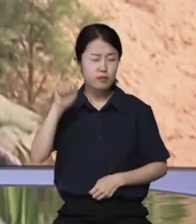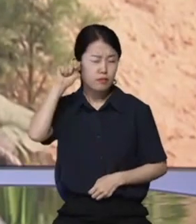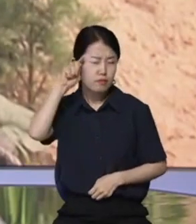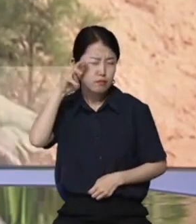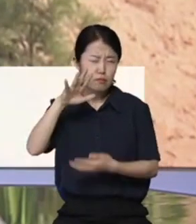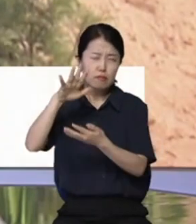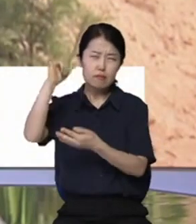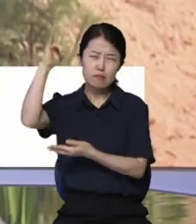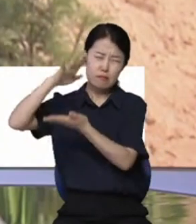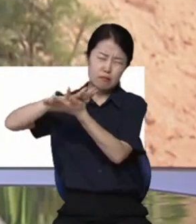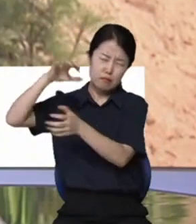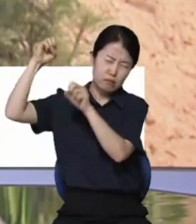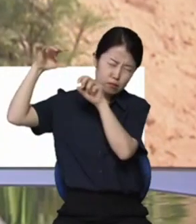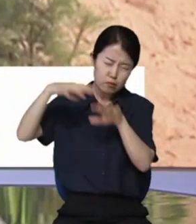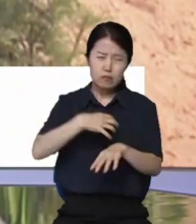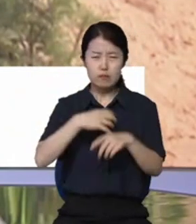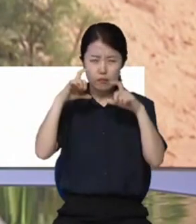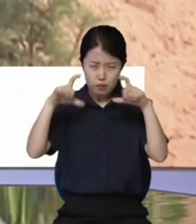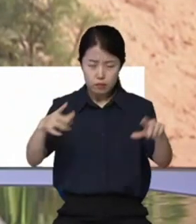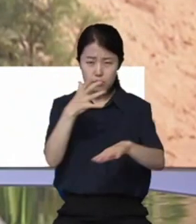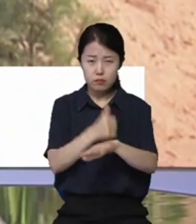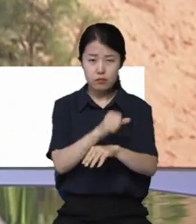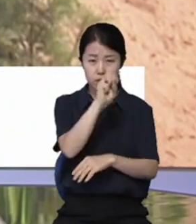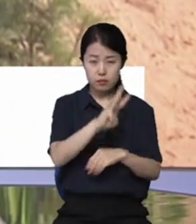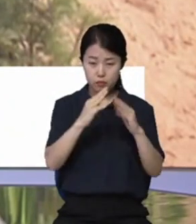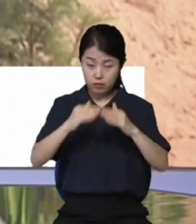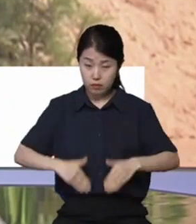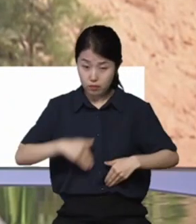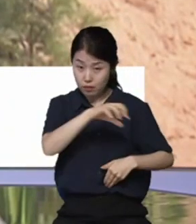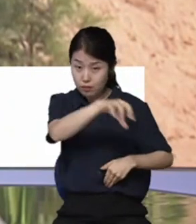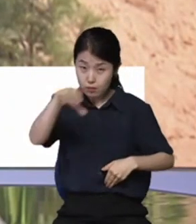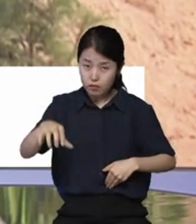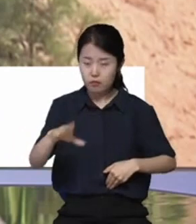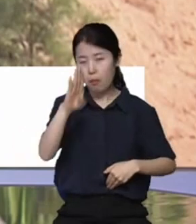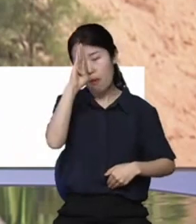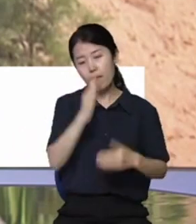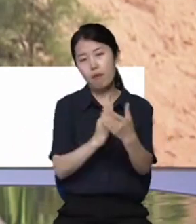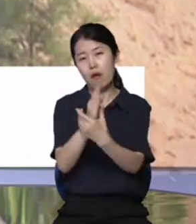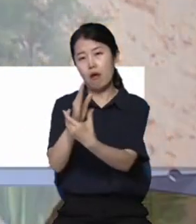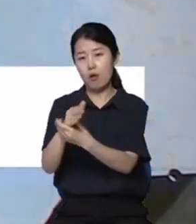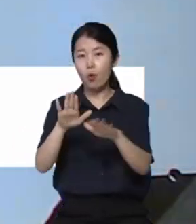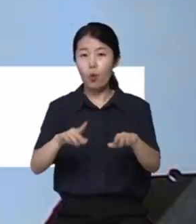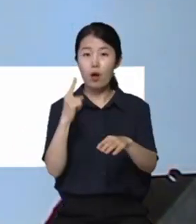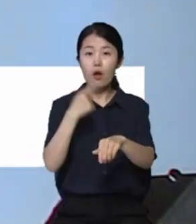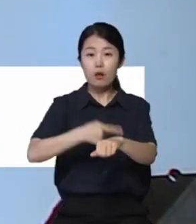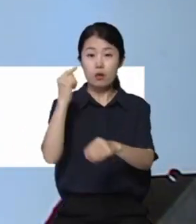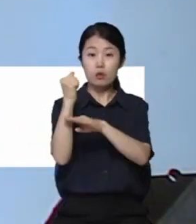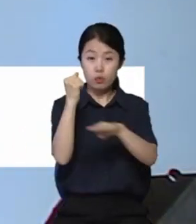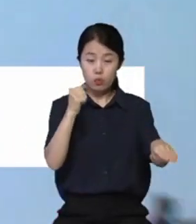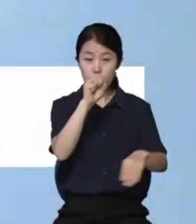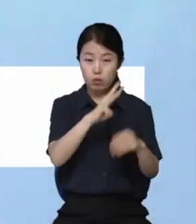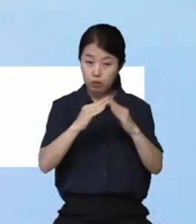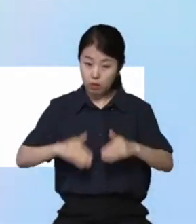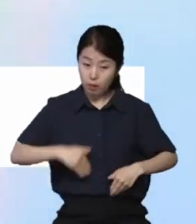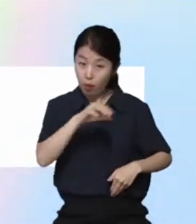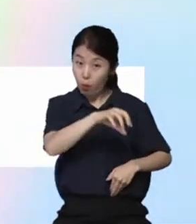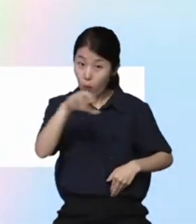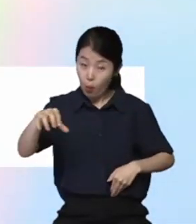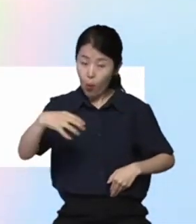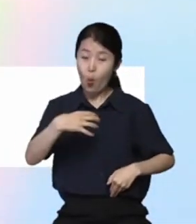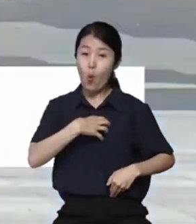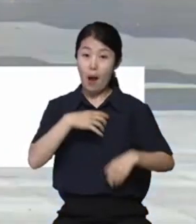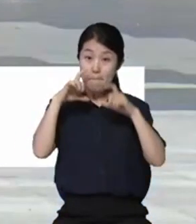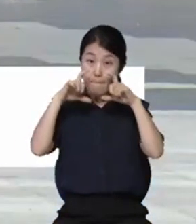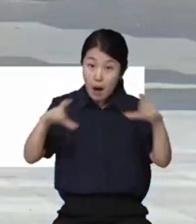연일 폭염 특보가 이어지면서 광주 전남지역의 온열질환자가 속출하고 있습니다 오늘은 환지를 기해 광주와 전남 일부 지역에